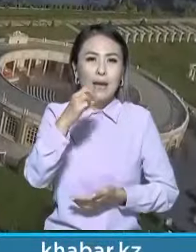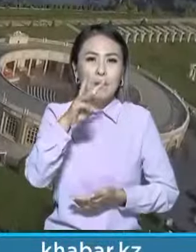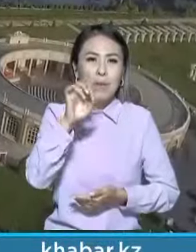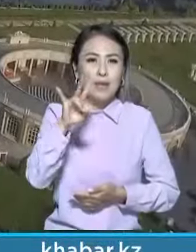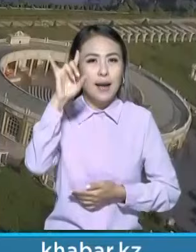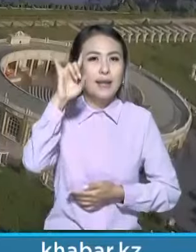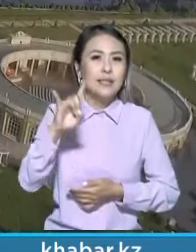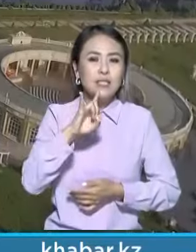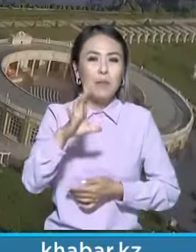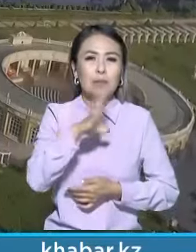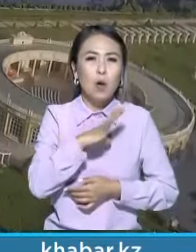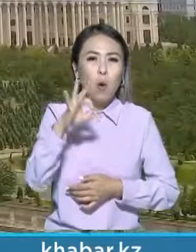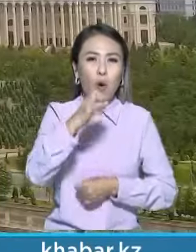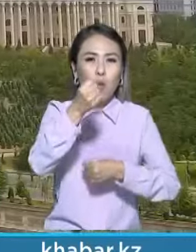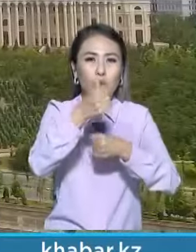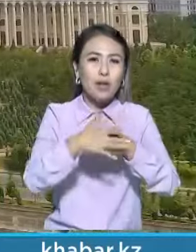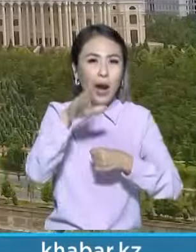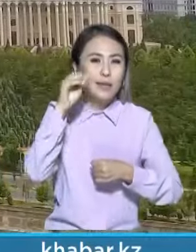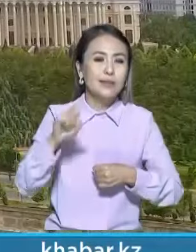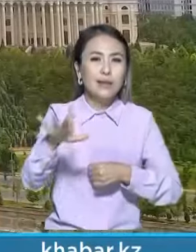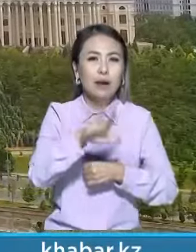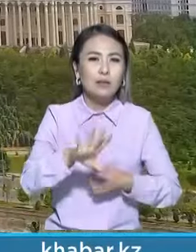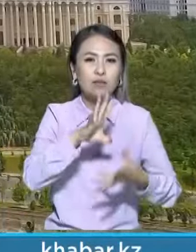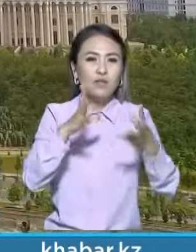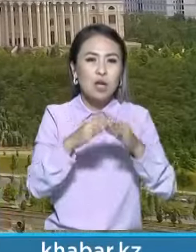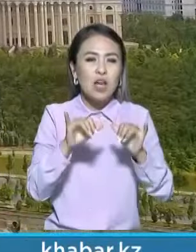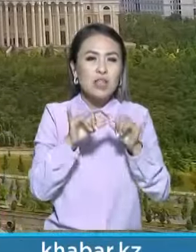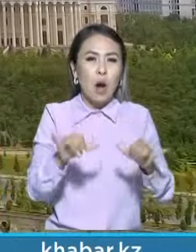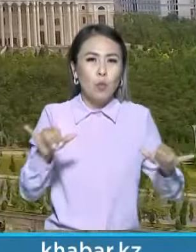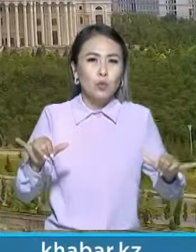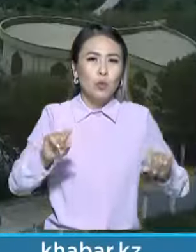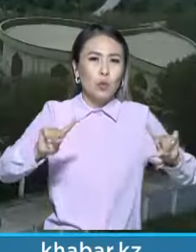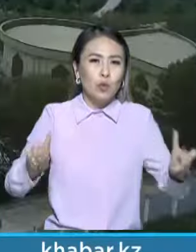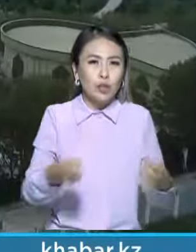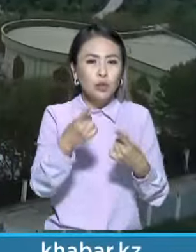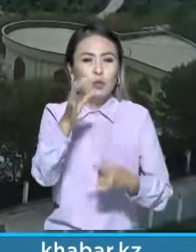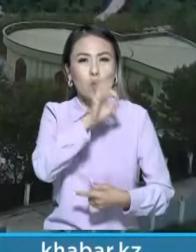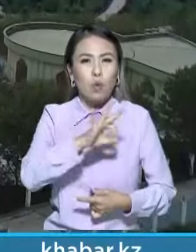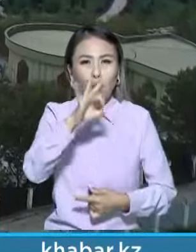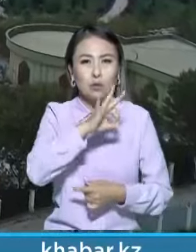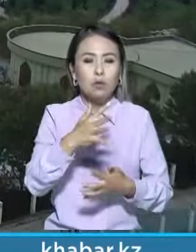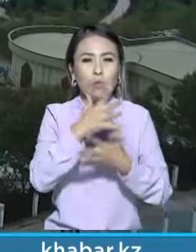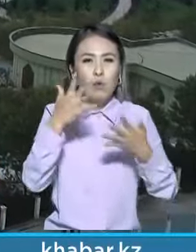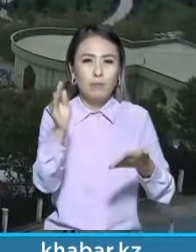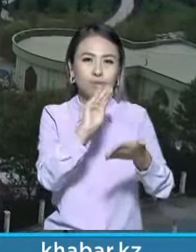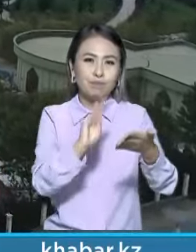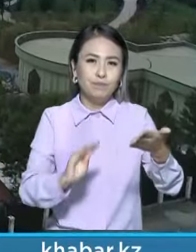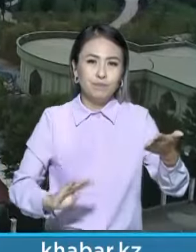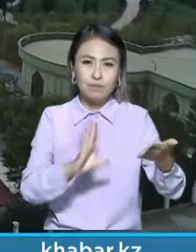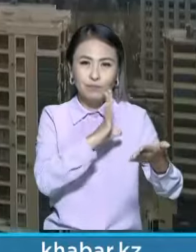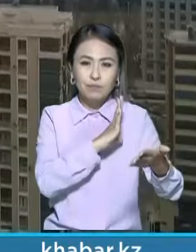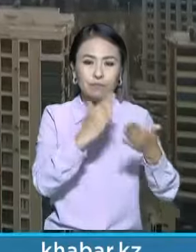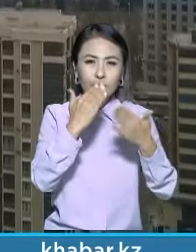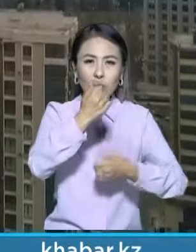Жомарт Тоқаевтың Орталық Азияның ренессансы, тұрақты даму мен өркендеу жолында атты көлемді мақаласы жарияланды.